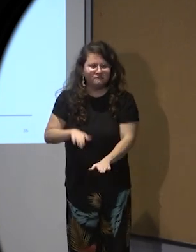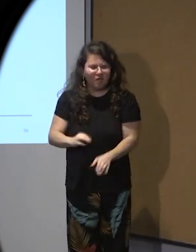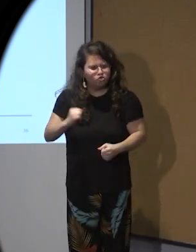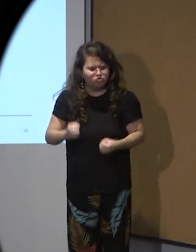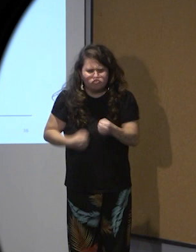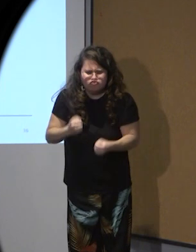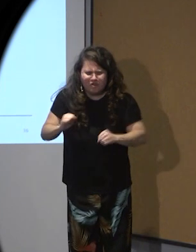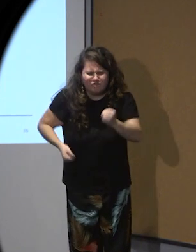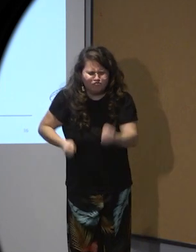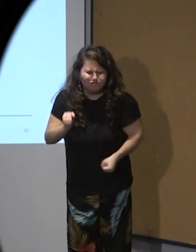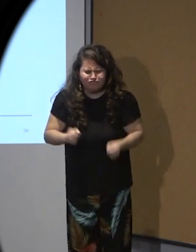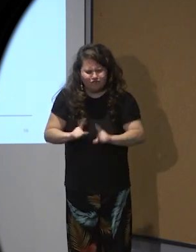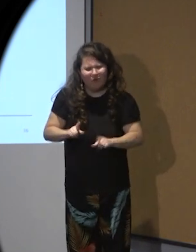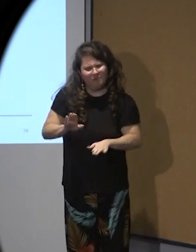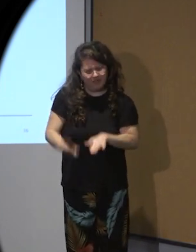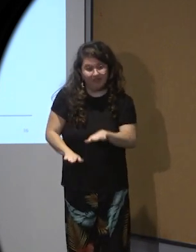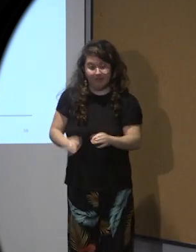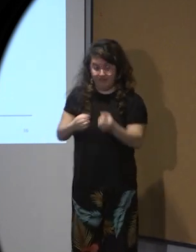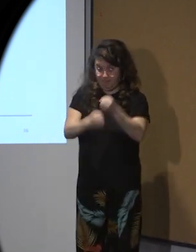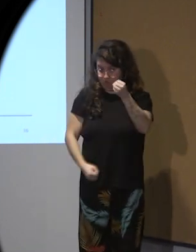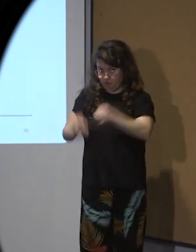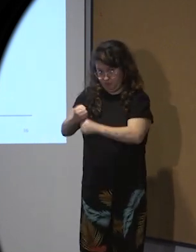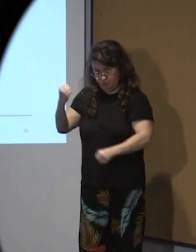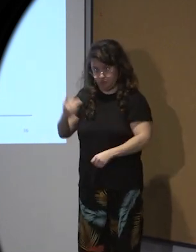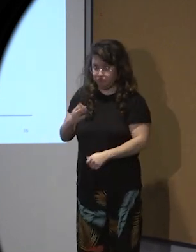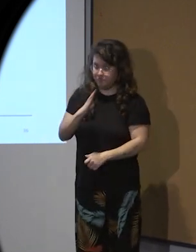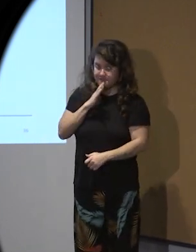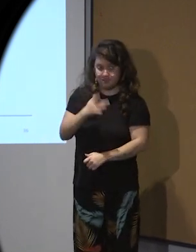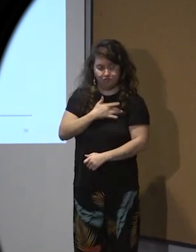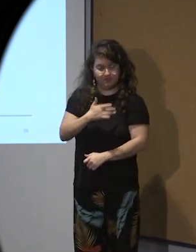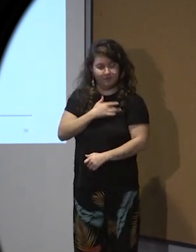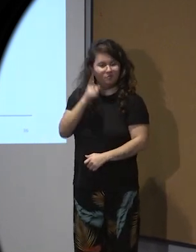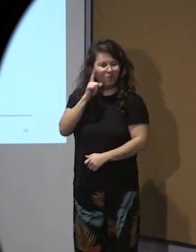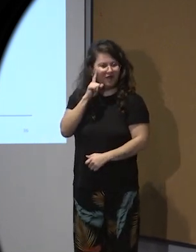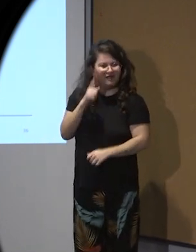marcher. les bâtons peuvent être utiles. Oui, bien sûr. On sait que la marche nordique